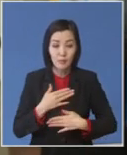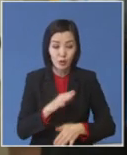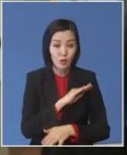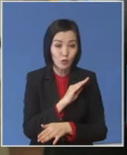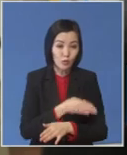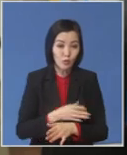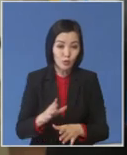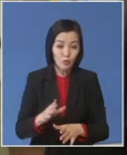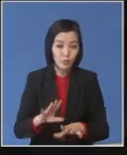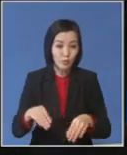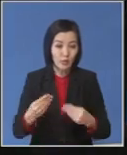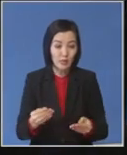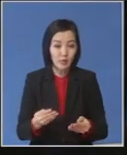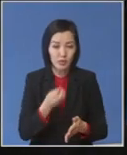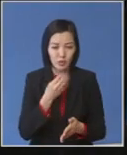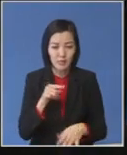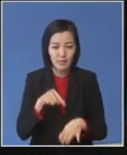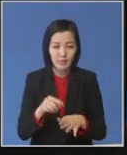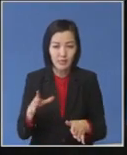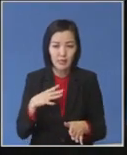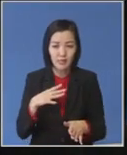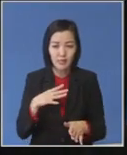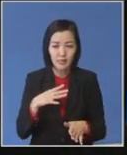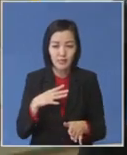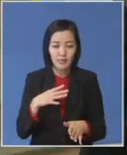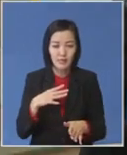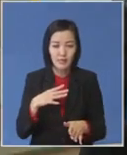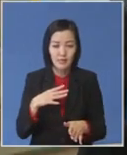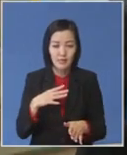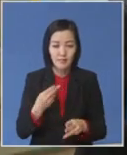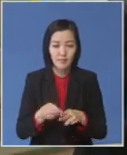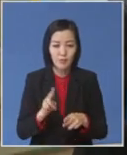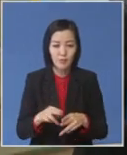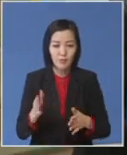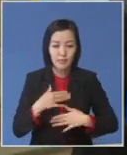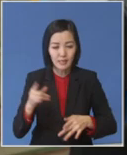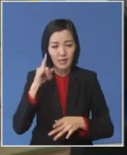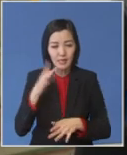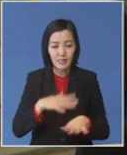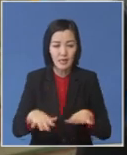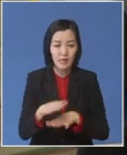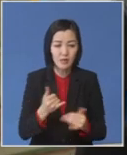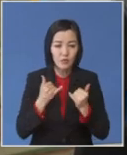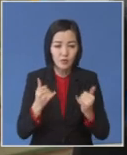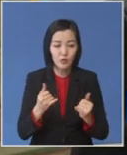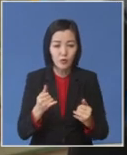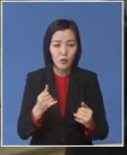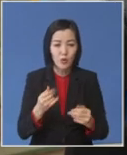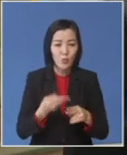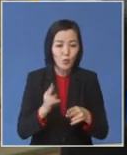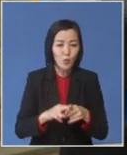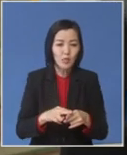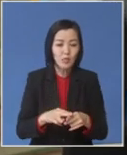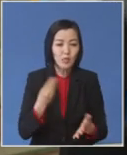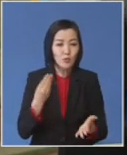бергендей, бізге бір жақсылық бергендей сондай сезімде болып отырмыз. Бұл біздің қазақ үшін, біздің халқымыз үшін өте